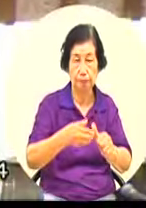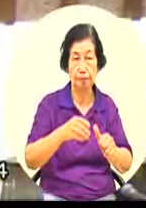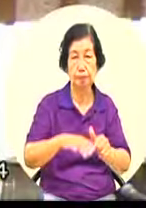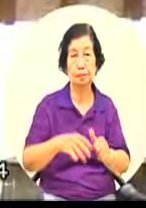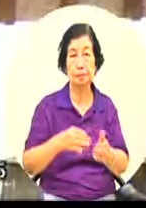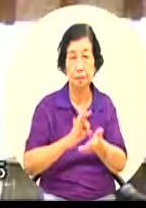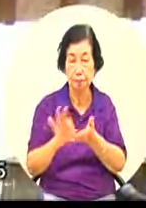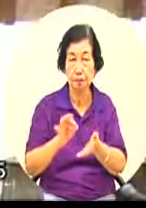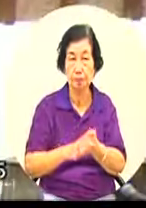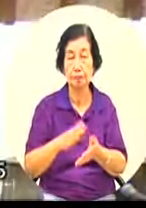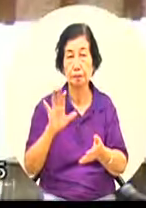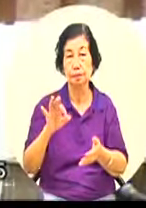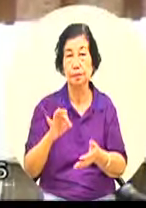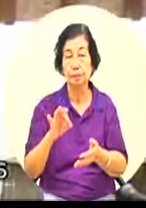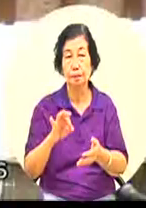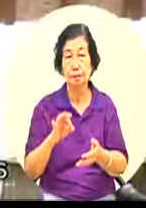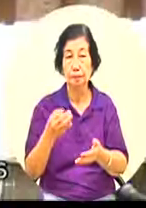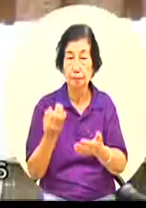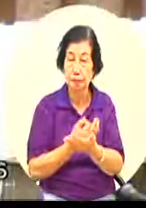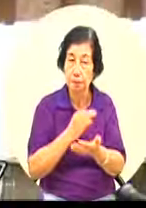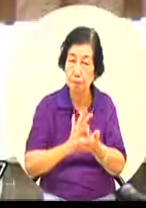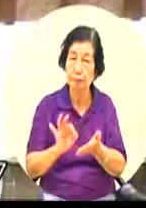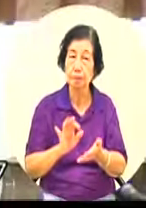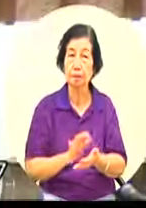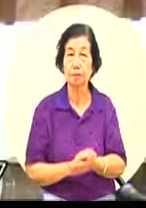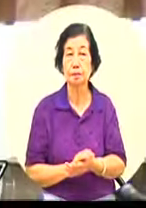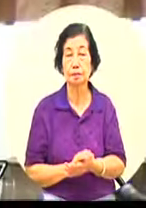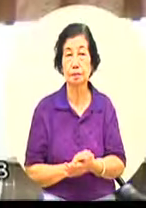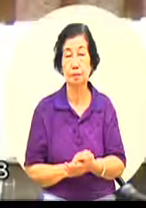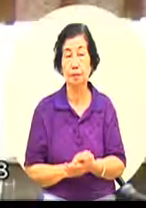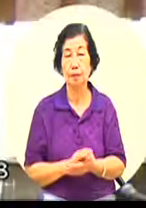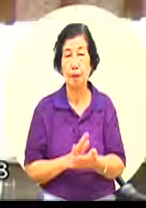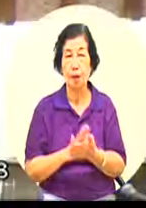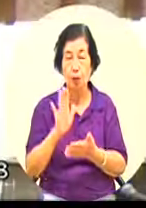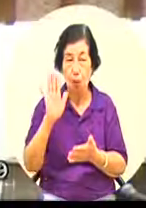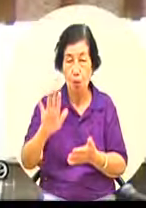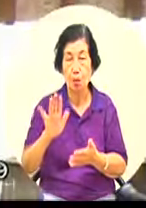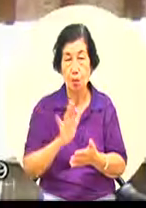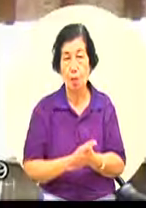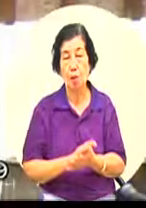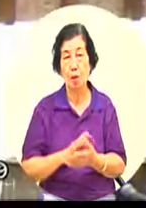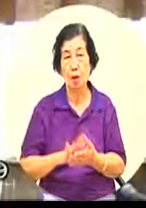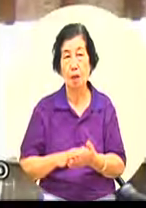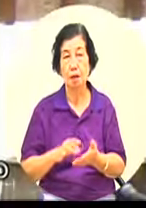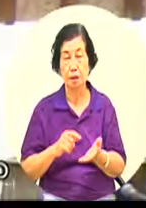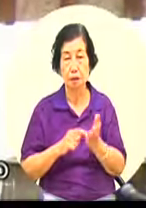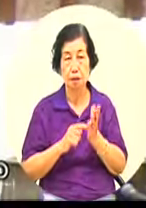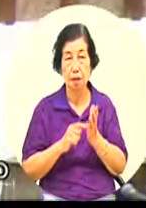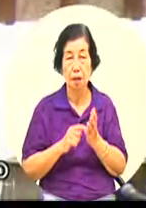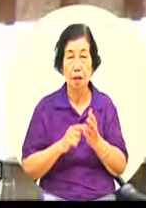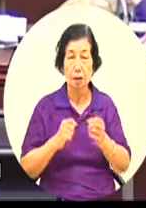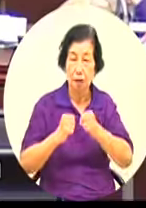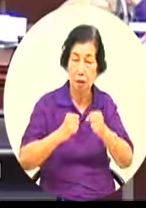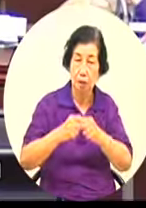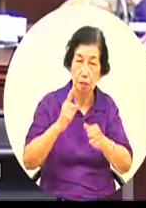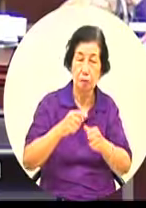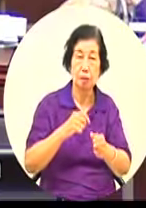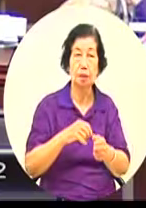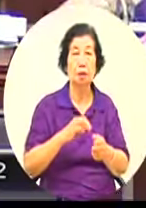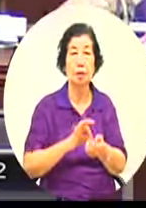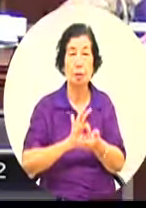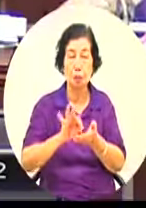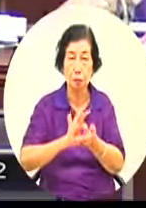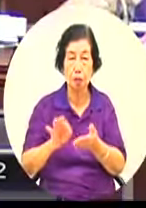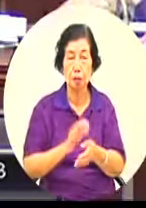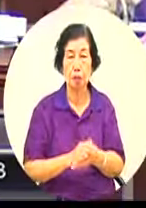来要如何增加争取我们的教育经费？来，这两个部分请局长回答。 谢谢陈议员，对我们